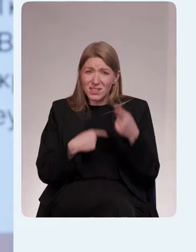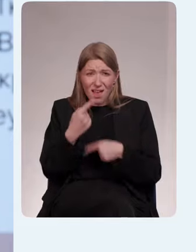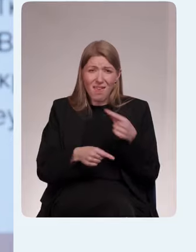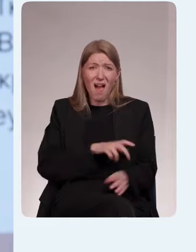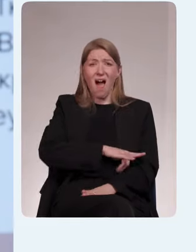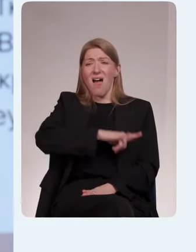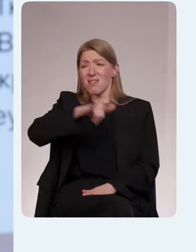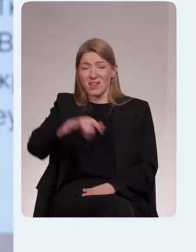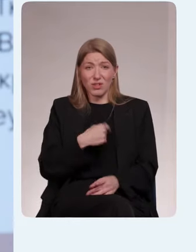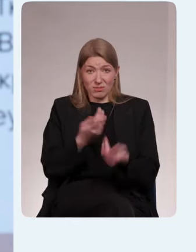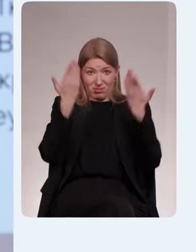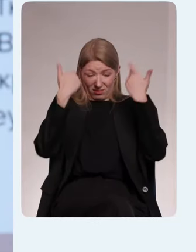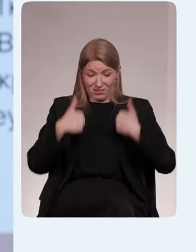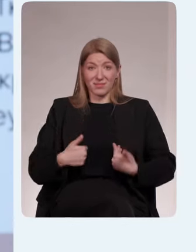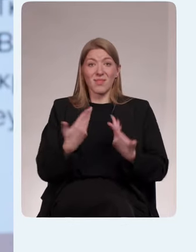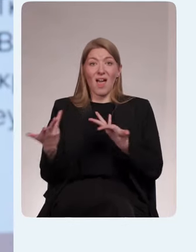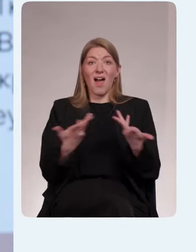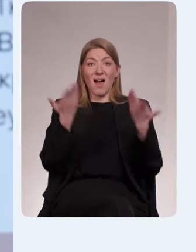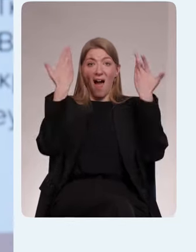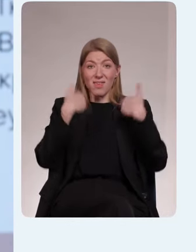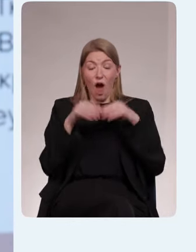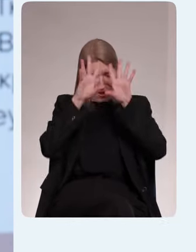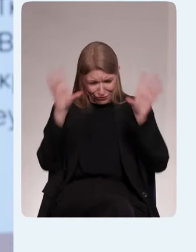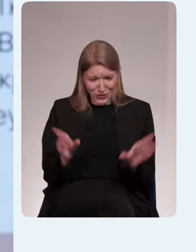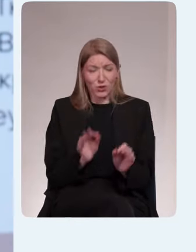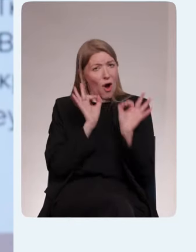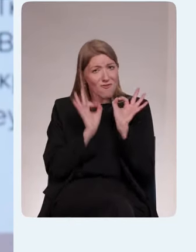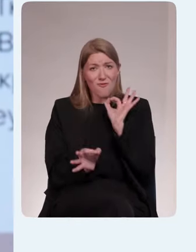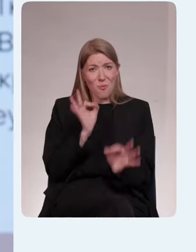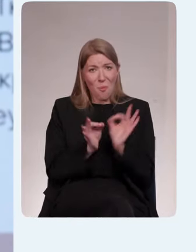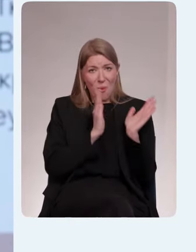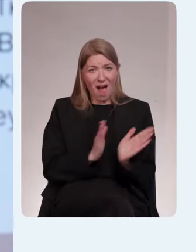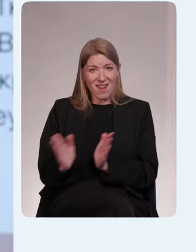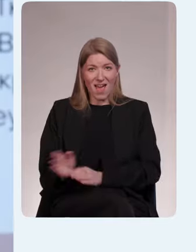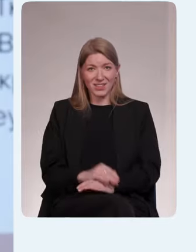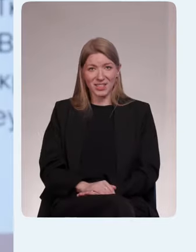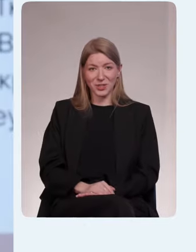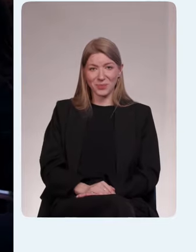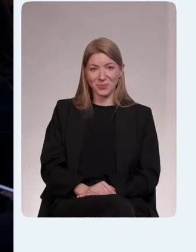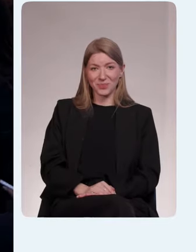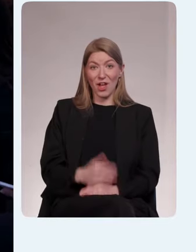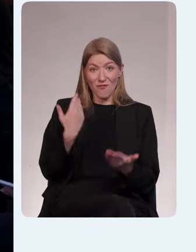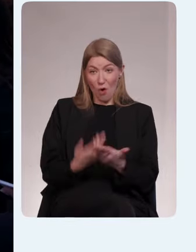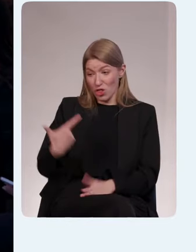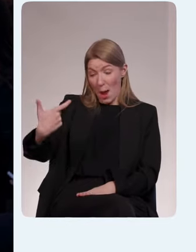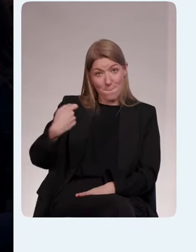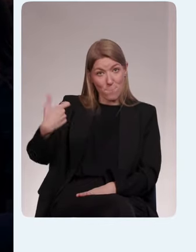на меня. Все в порядке. Вот пульт.